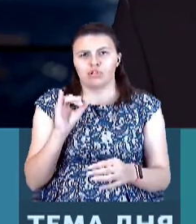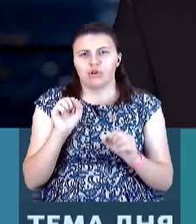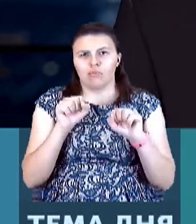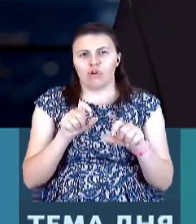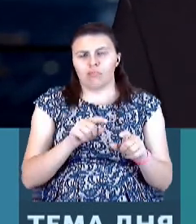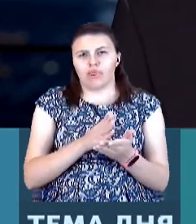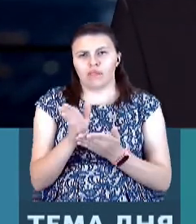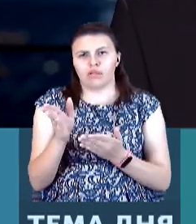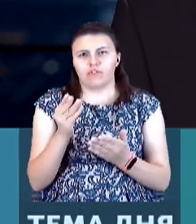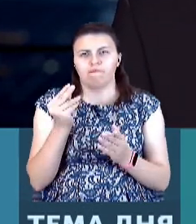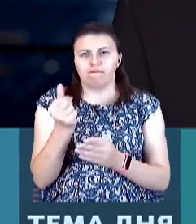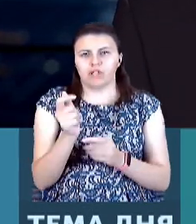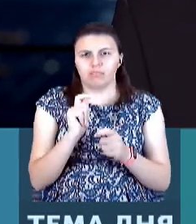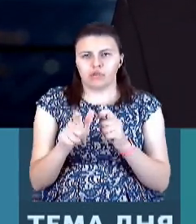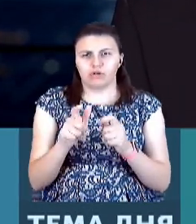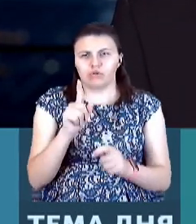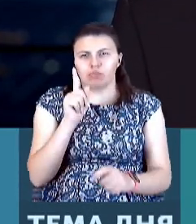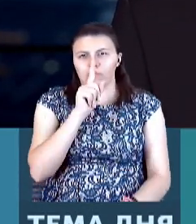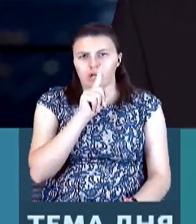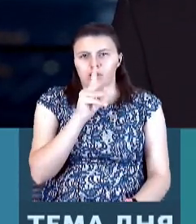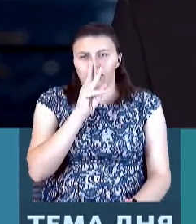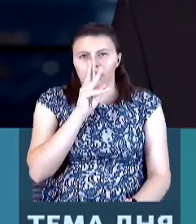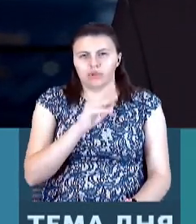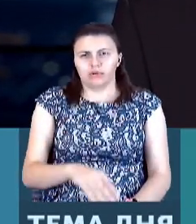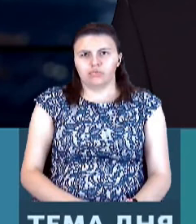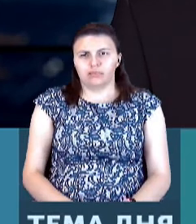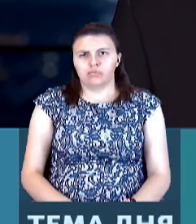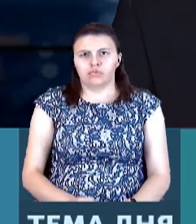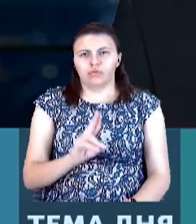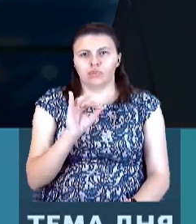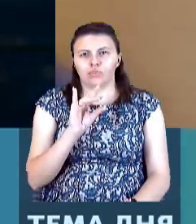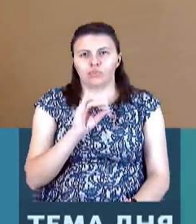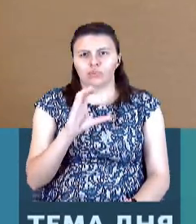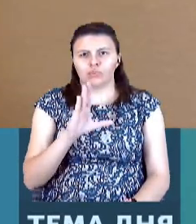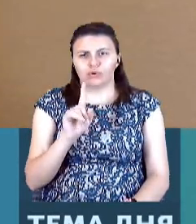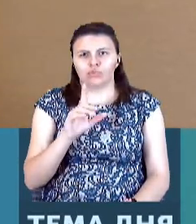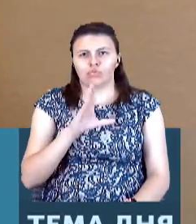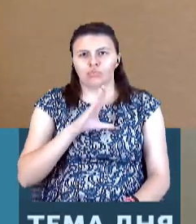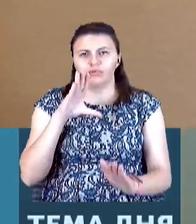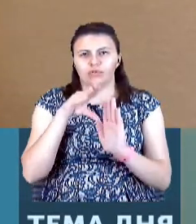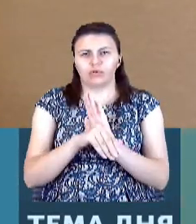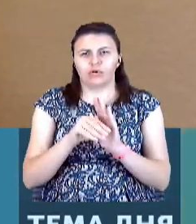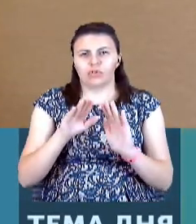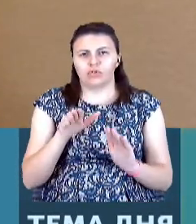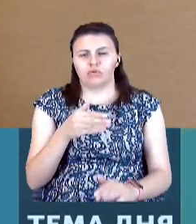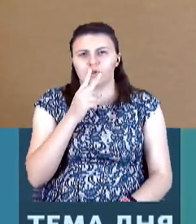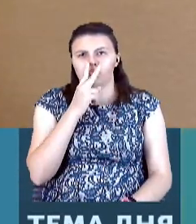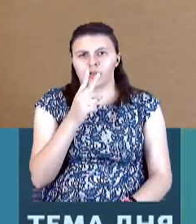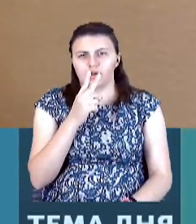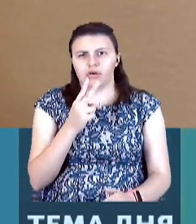на виплату мінімальної заробітної плати? Курс, який був закладений після перегляду бюджету в